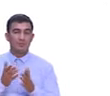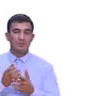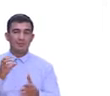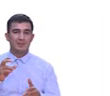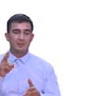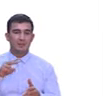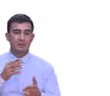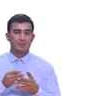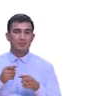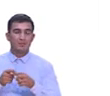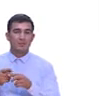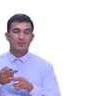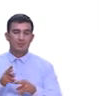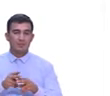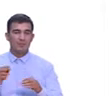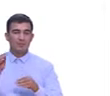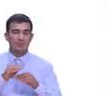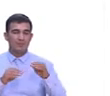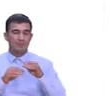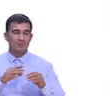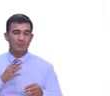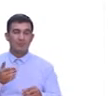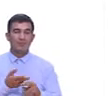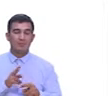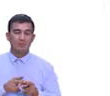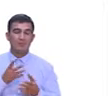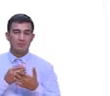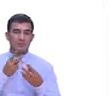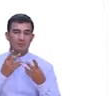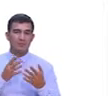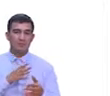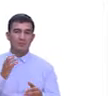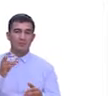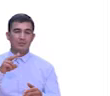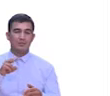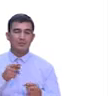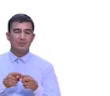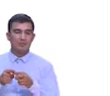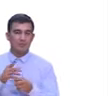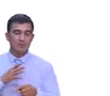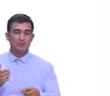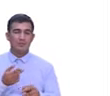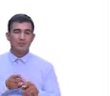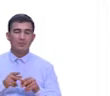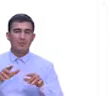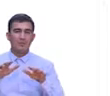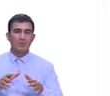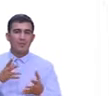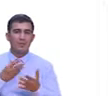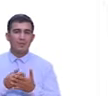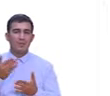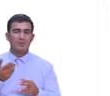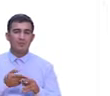CD kesmani usma-us tushirdik. Va natijamiz mana CD kesma tushdi. Va bu